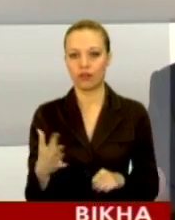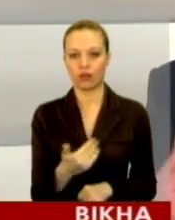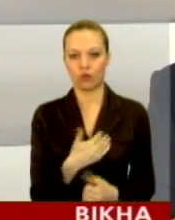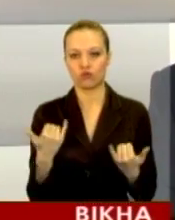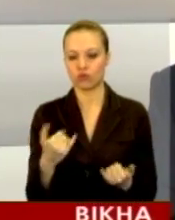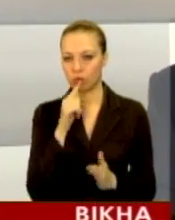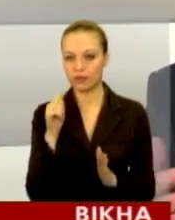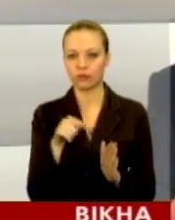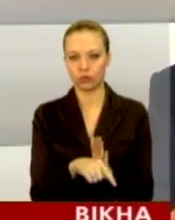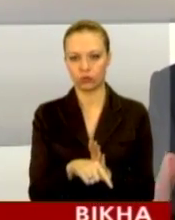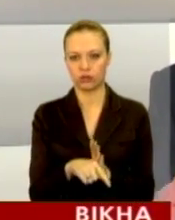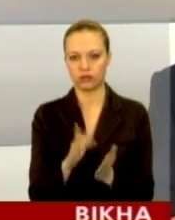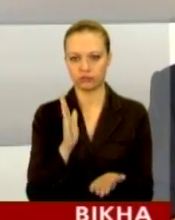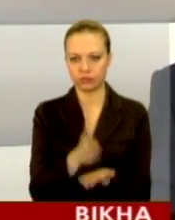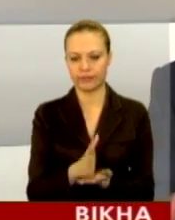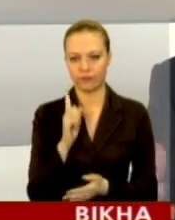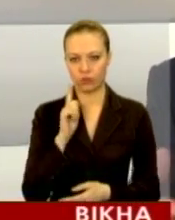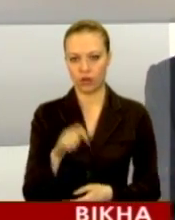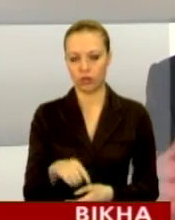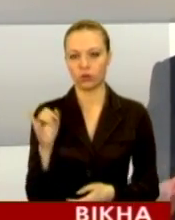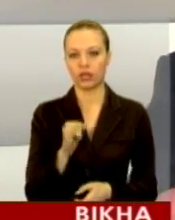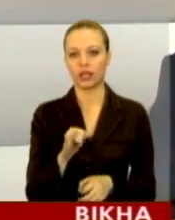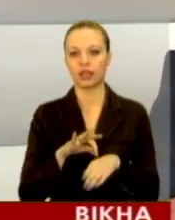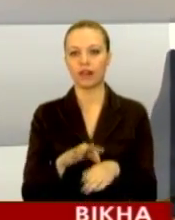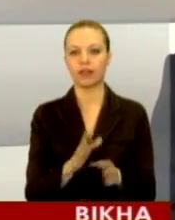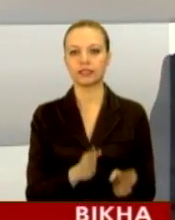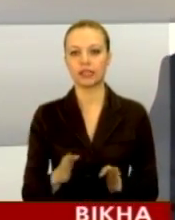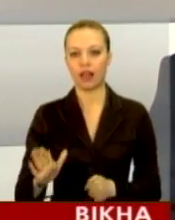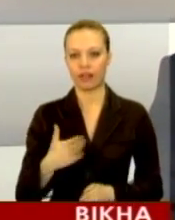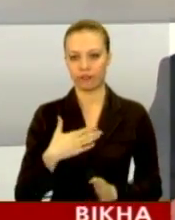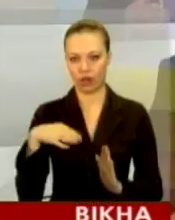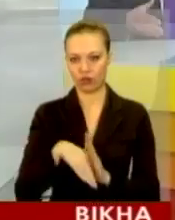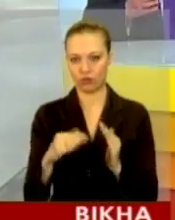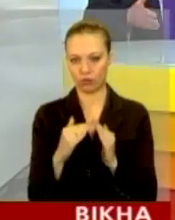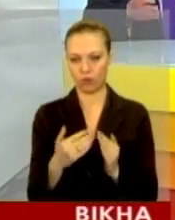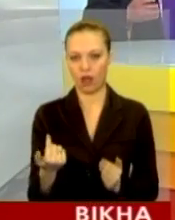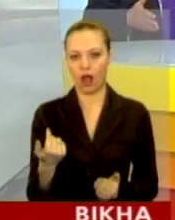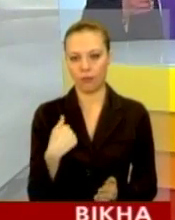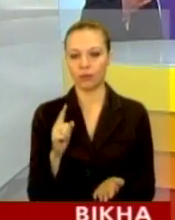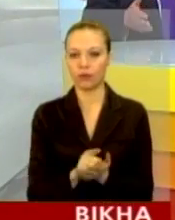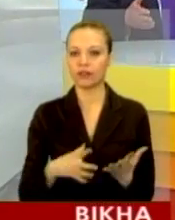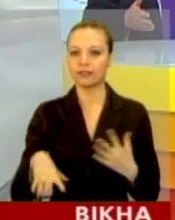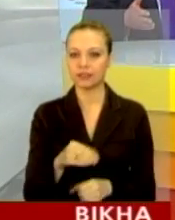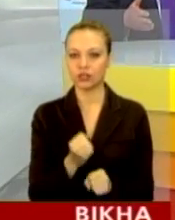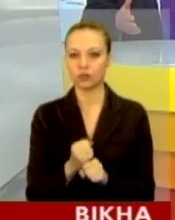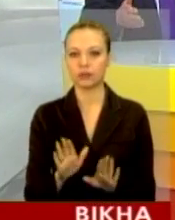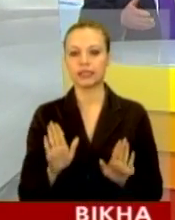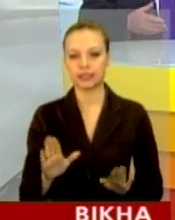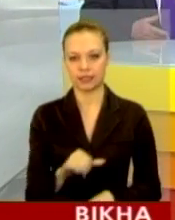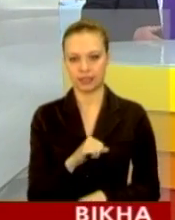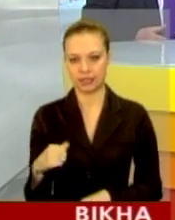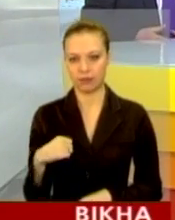сьогодні втрутитись безпосередньо в Україну і навести лад в нашому домі. А ми маємо це зробити тільки